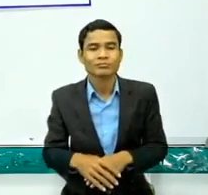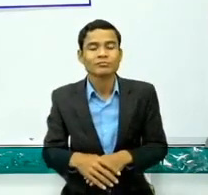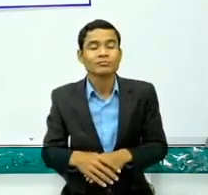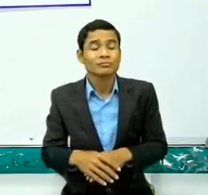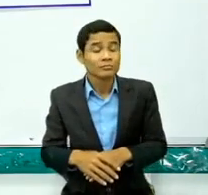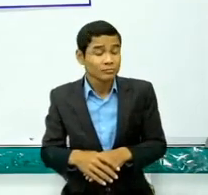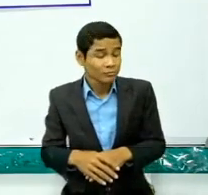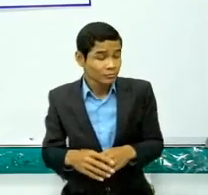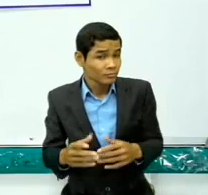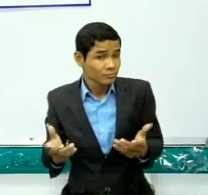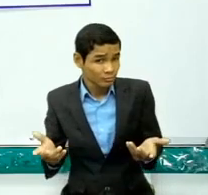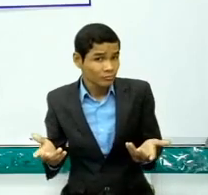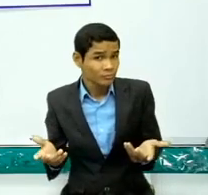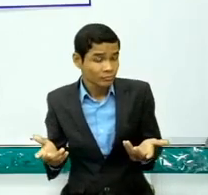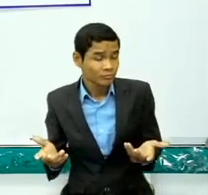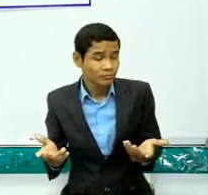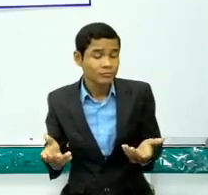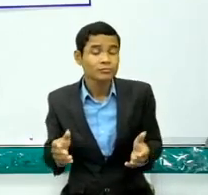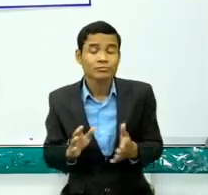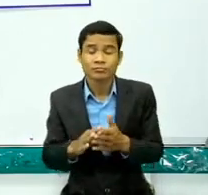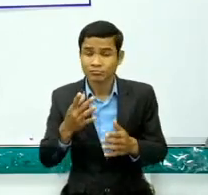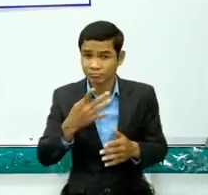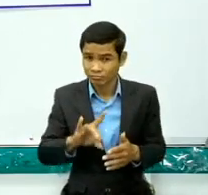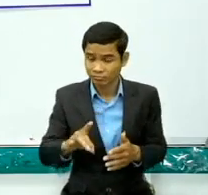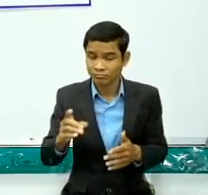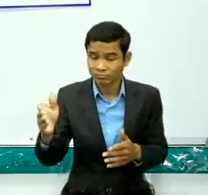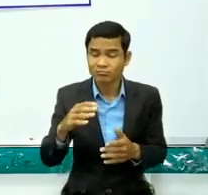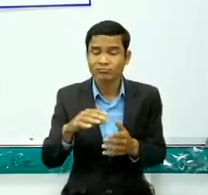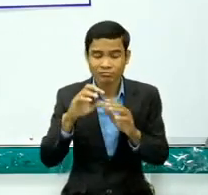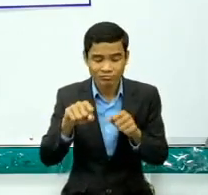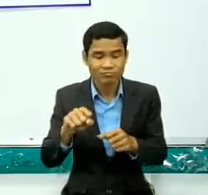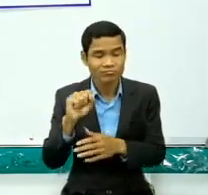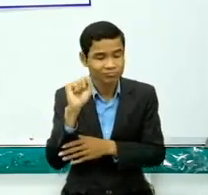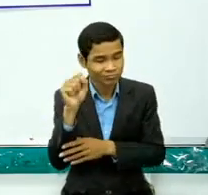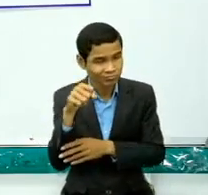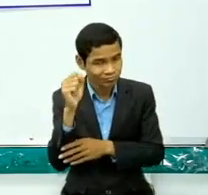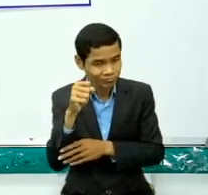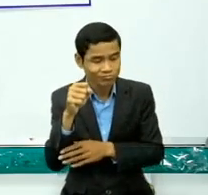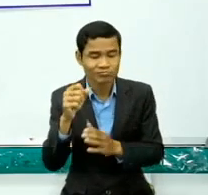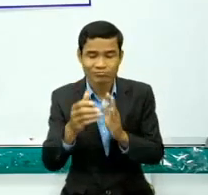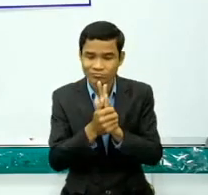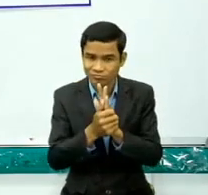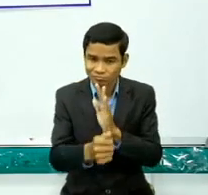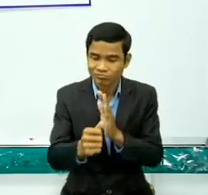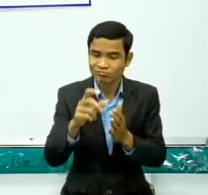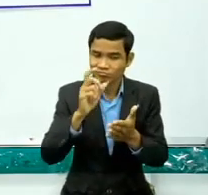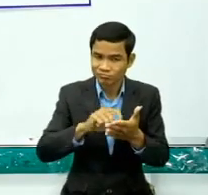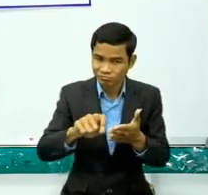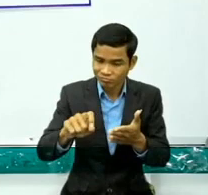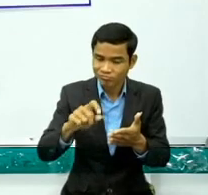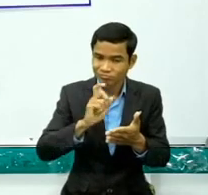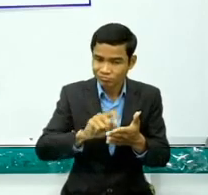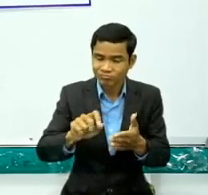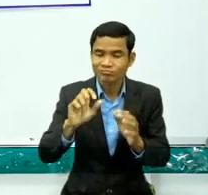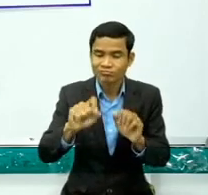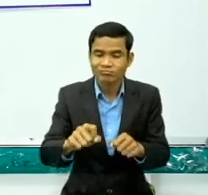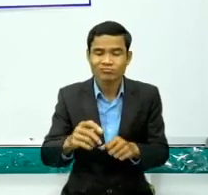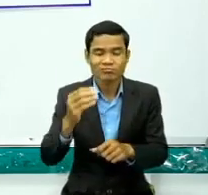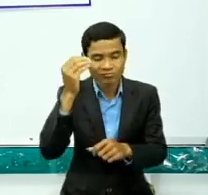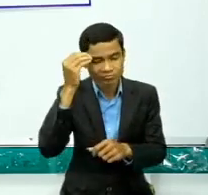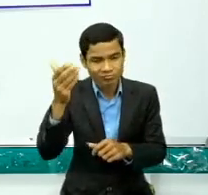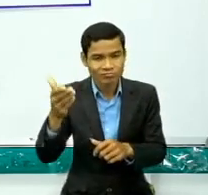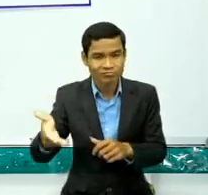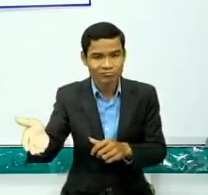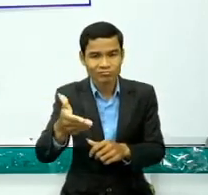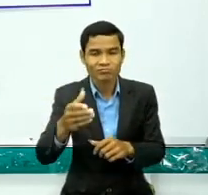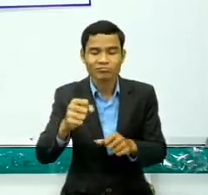ចាកូនចូលចិត្តសរសេរដើម្បីឲ្យកូនចាពូកែក្នុងការសរសេរណាគឺដើម្បីឲ្យយើង